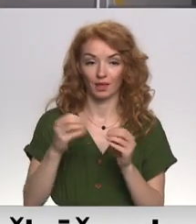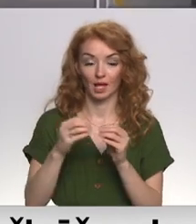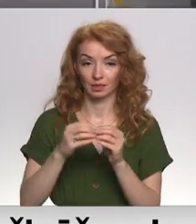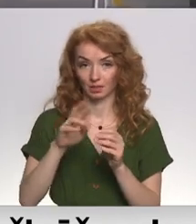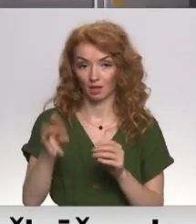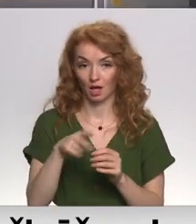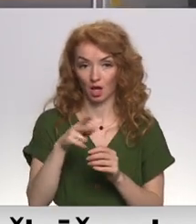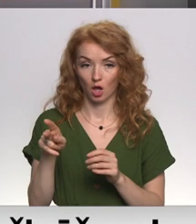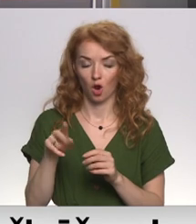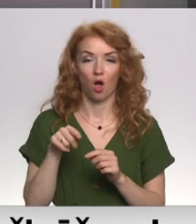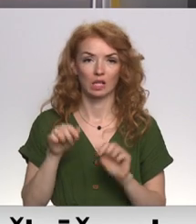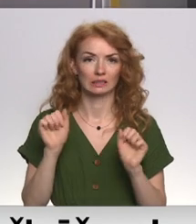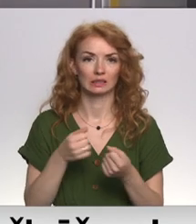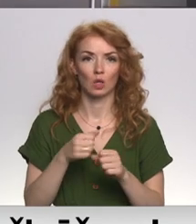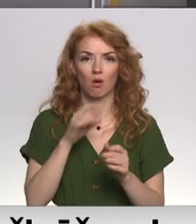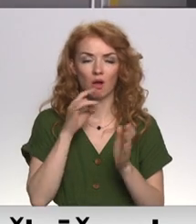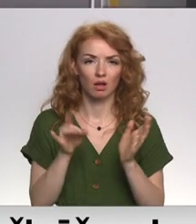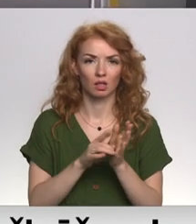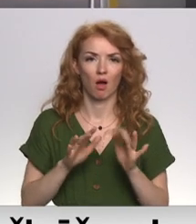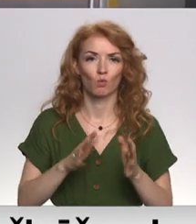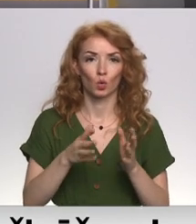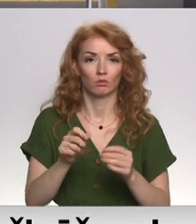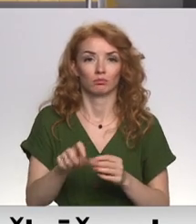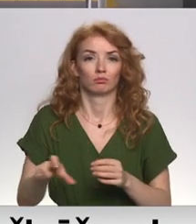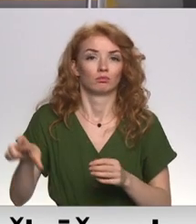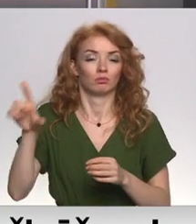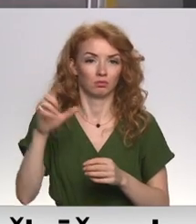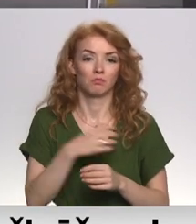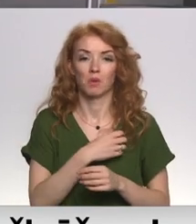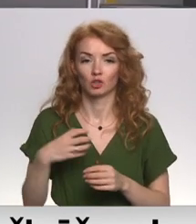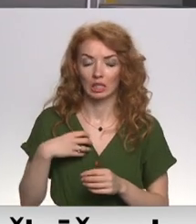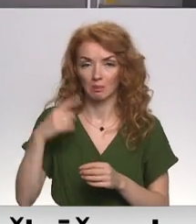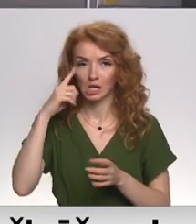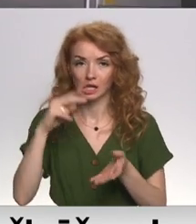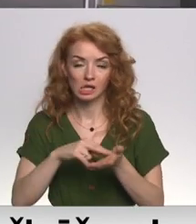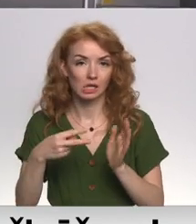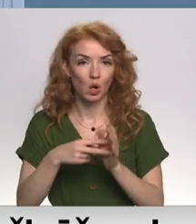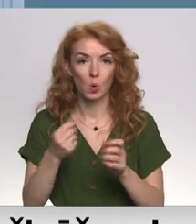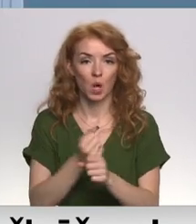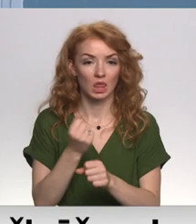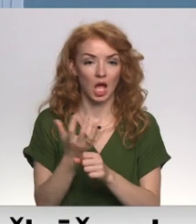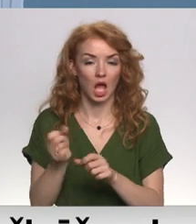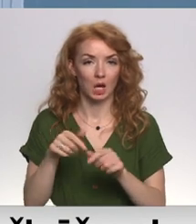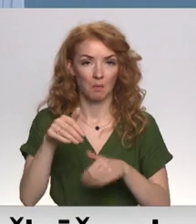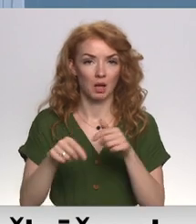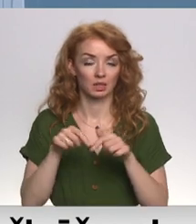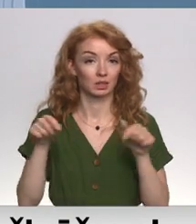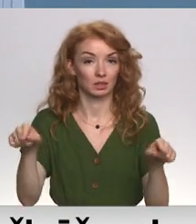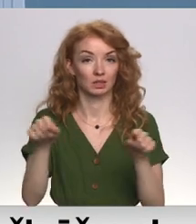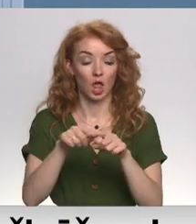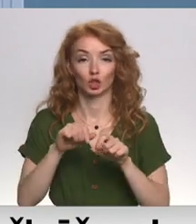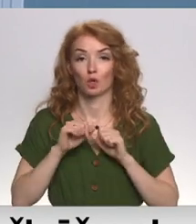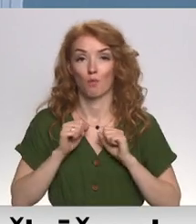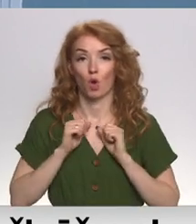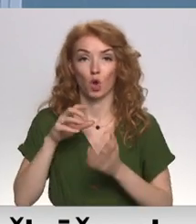4 reizes 10 eiro. Straujies energoresursu cenu kāpums pašvaldībām gan liek palauzīt galvu, ko darīt ar peldbaseiniem. Ķekavas vidusskolas sporta